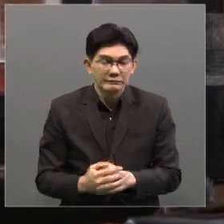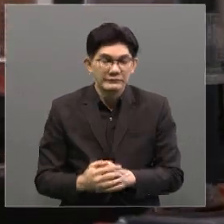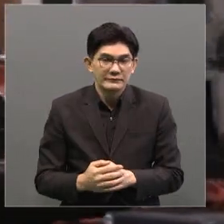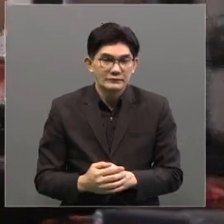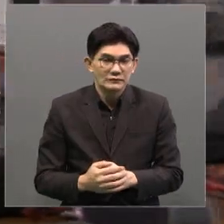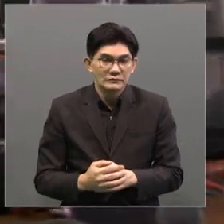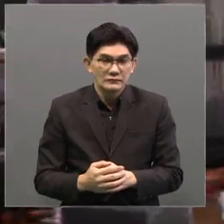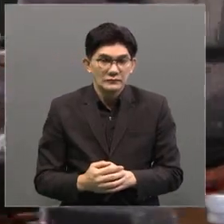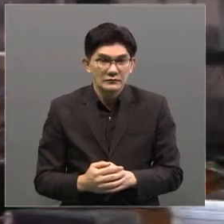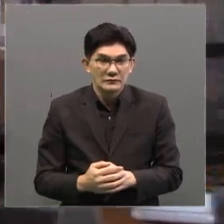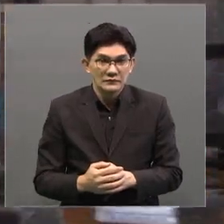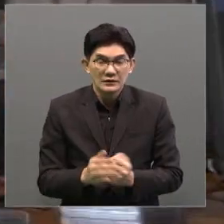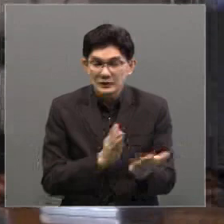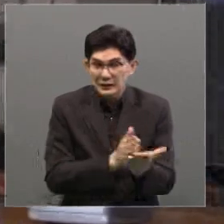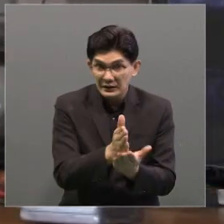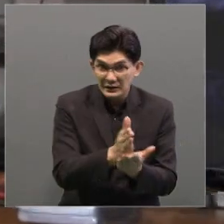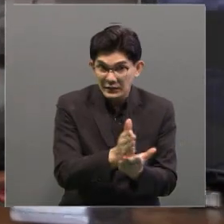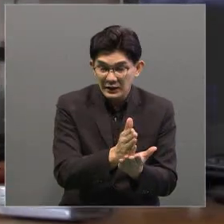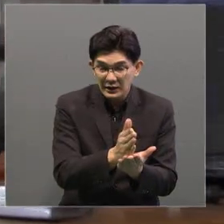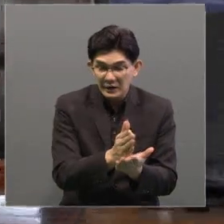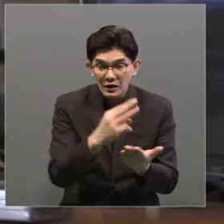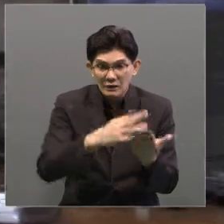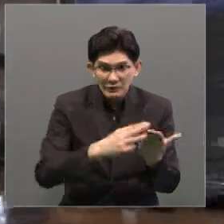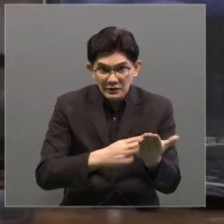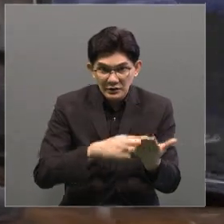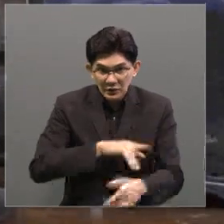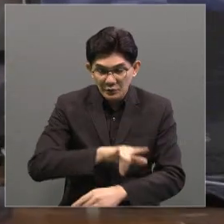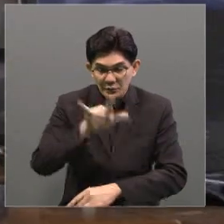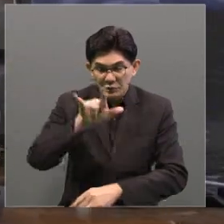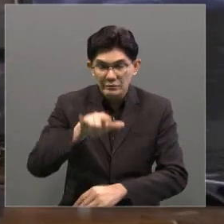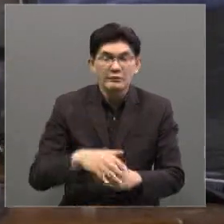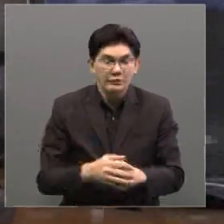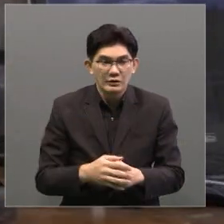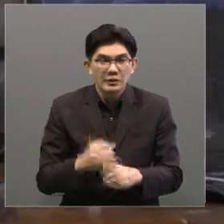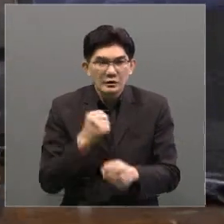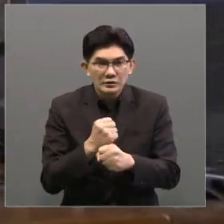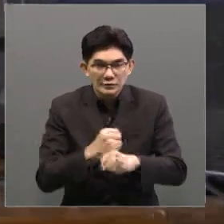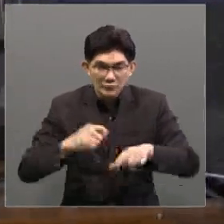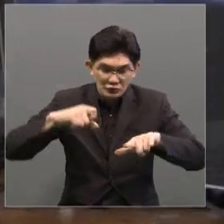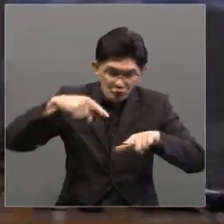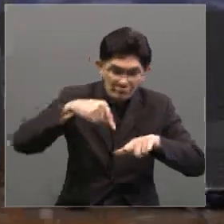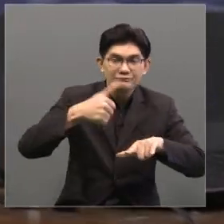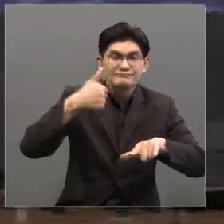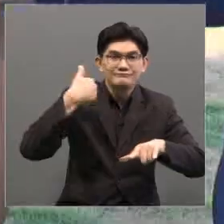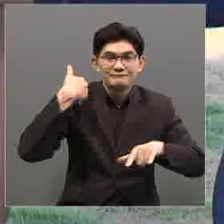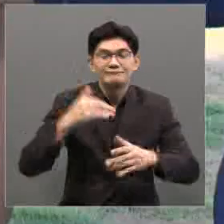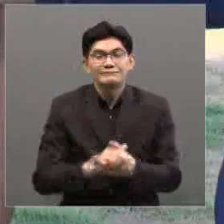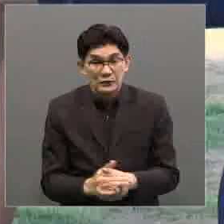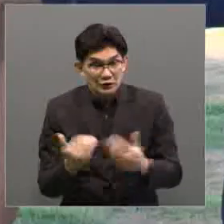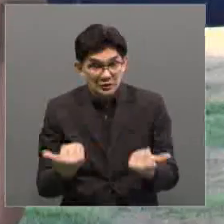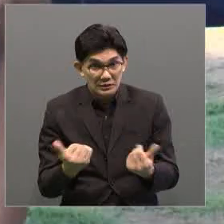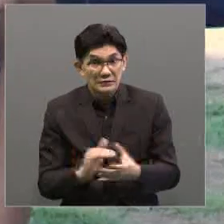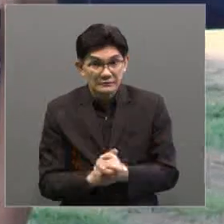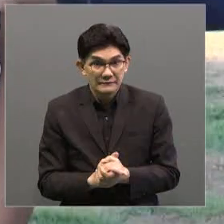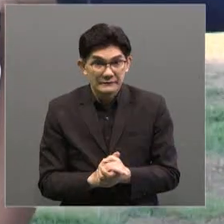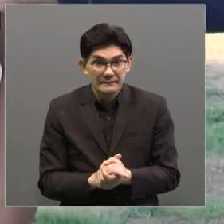ะต่อเข้าในสาขาวิชาอากาศยานครับผมเป็นช่างซ่อมบำรุงอากาศยานครับผมตอนนี้